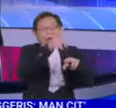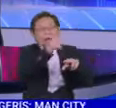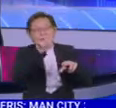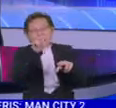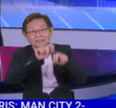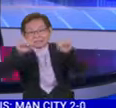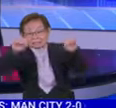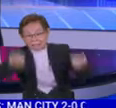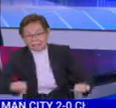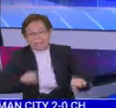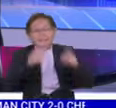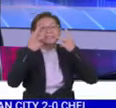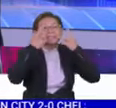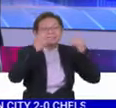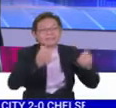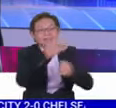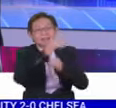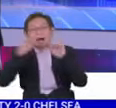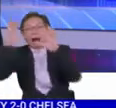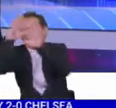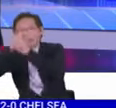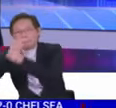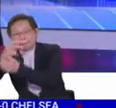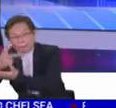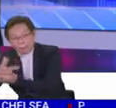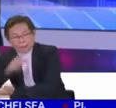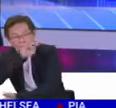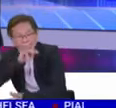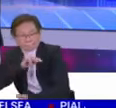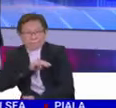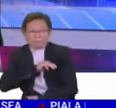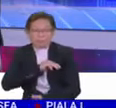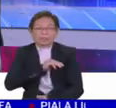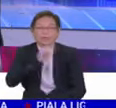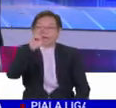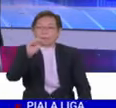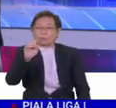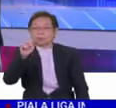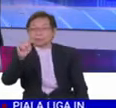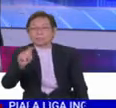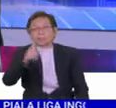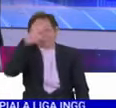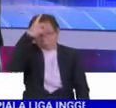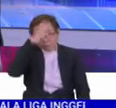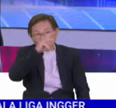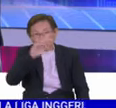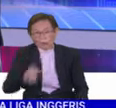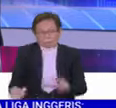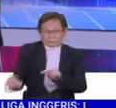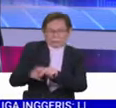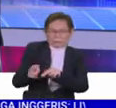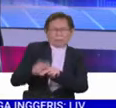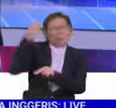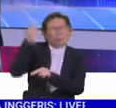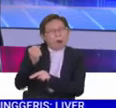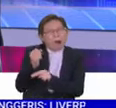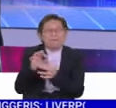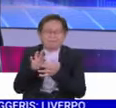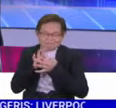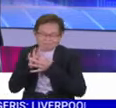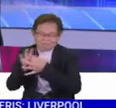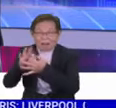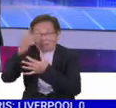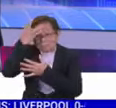Kelana Jaya dan Ampam Park. Jelas Menteri Pengangkutan Datuk Seri Wee Ka Siong, penambahan bas itu menerusi kerjasama